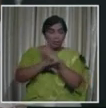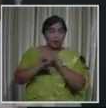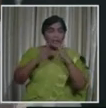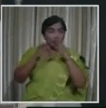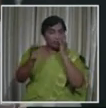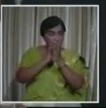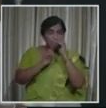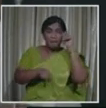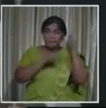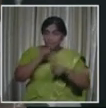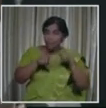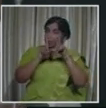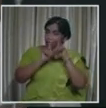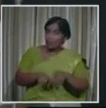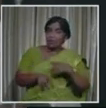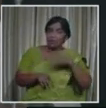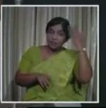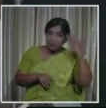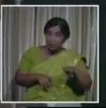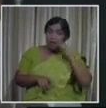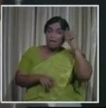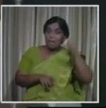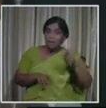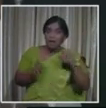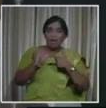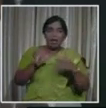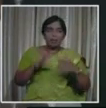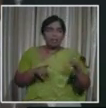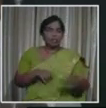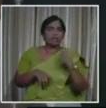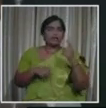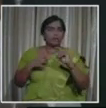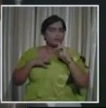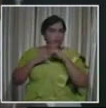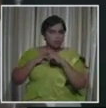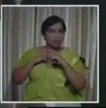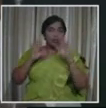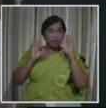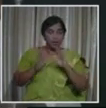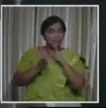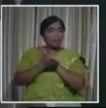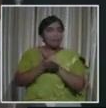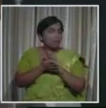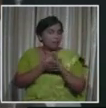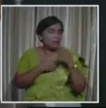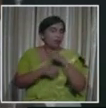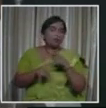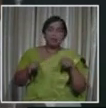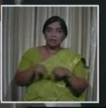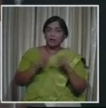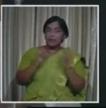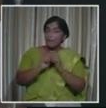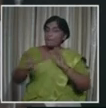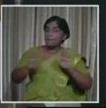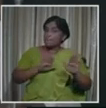තියපු මිනිස්සු ඒ වගේම මරණයටපත් කරපු මිනිස්සුන්ට අපදෙනවා දවසෙක් අධිකරණේ හැබැයි සාමකාමීව මේ කටයුත්ත